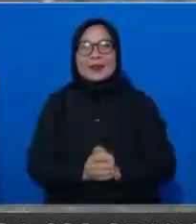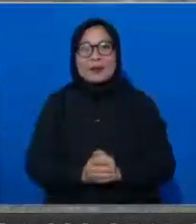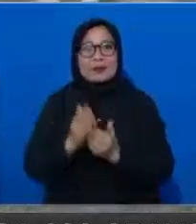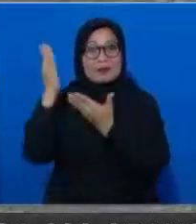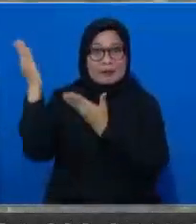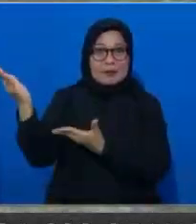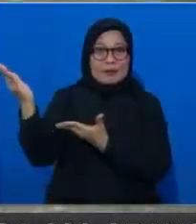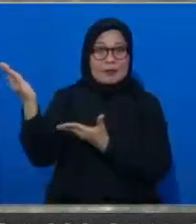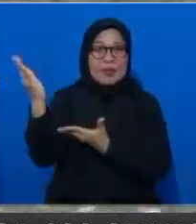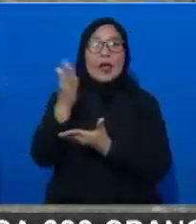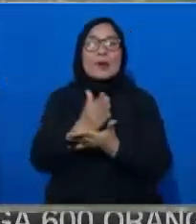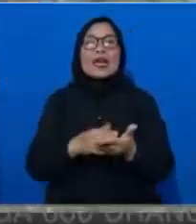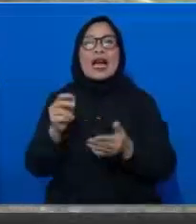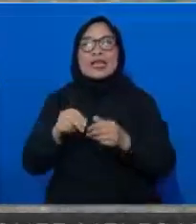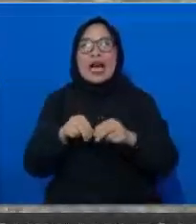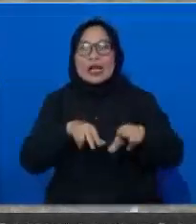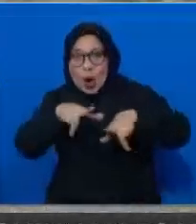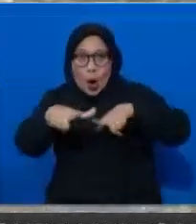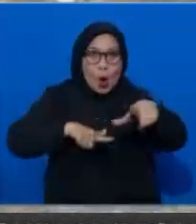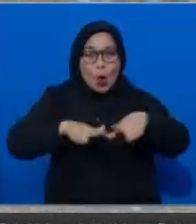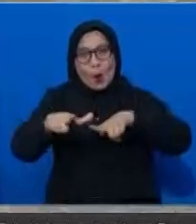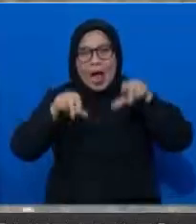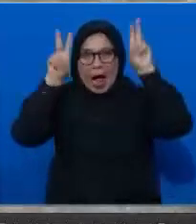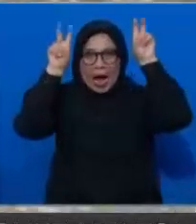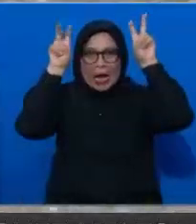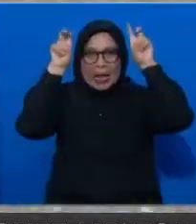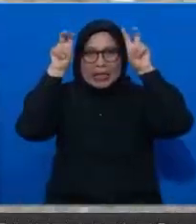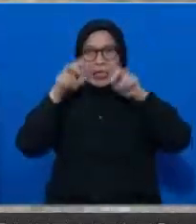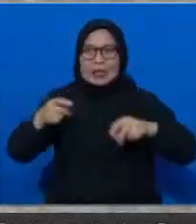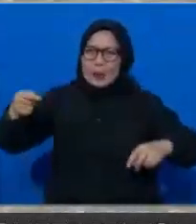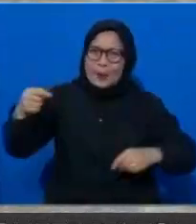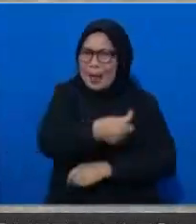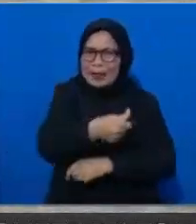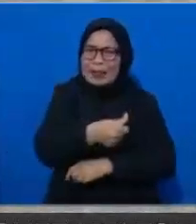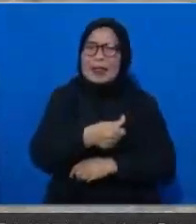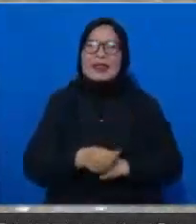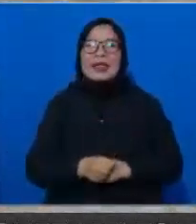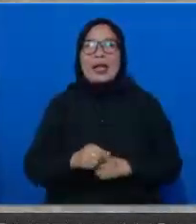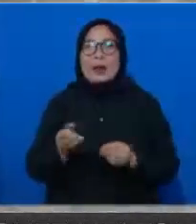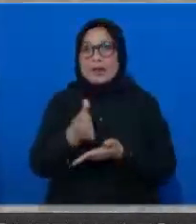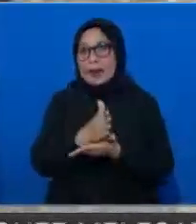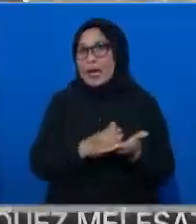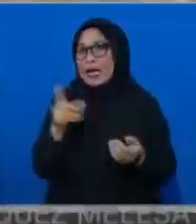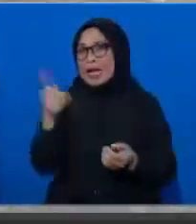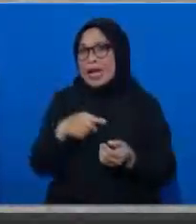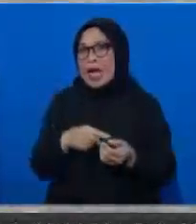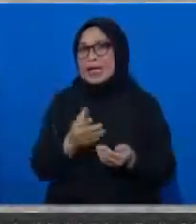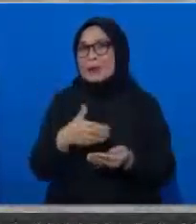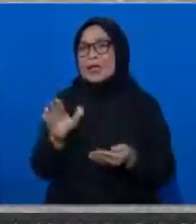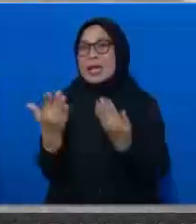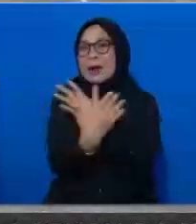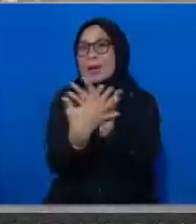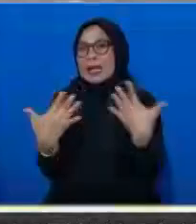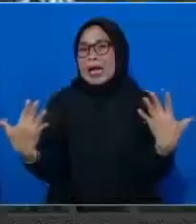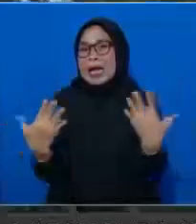Ini adalah bagian dari karapan kelinci atau perlombaan adu cepat kelinci yang merupakan bagian dari tradisi warga di